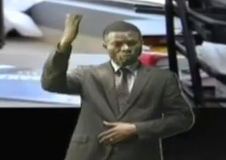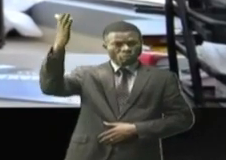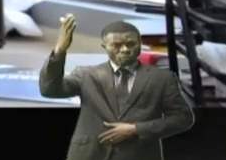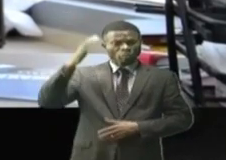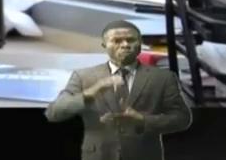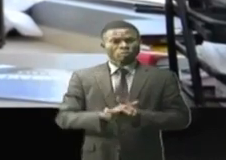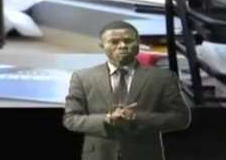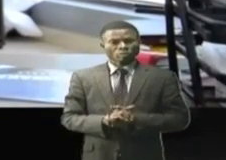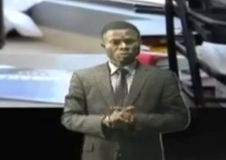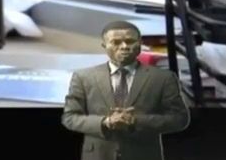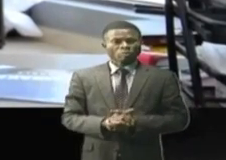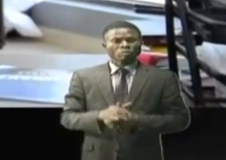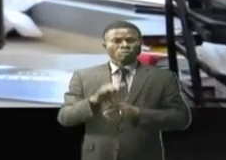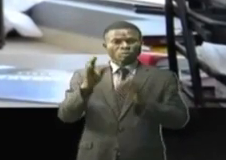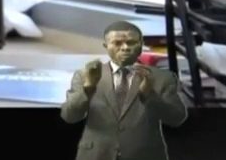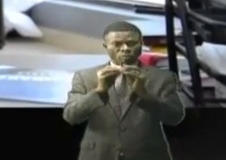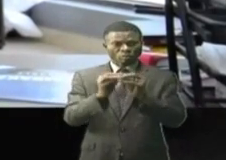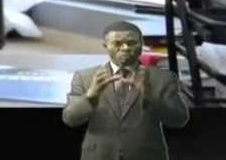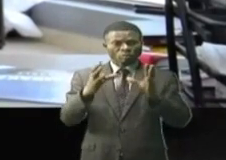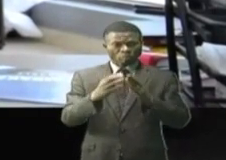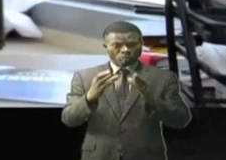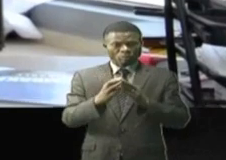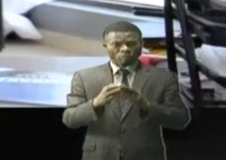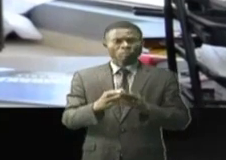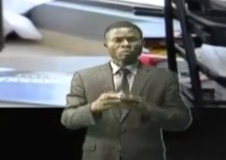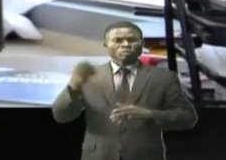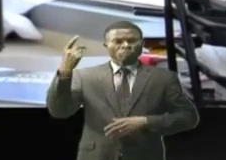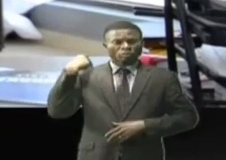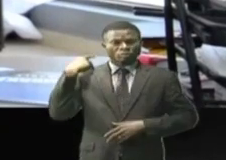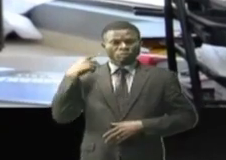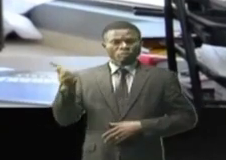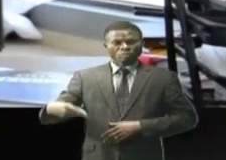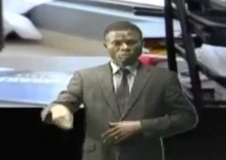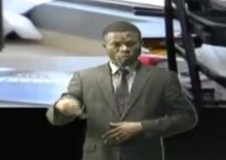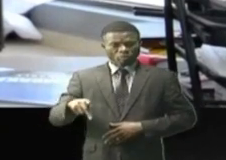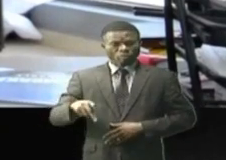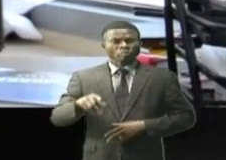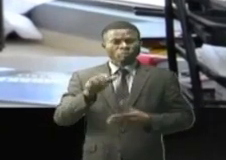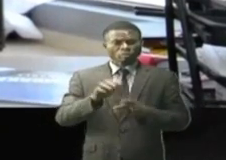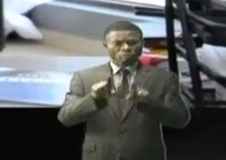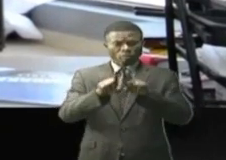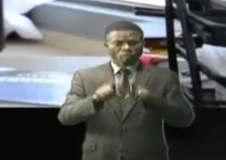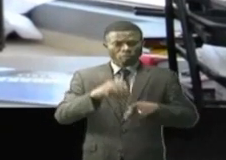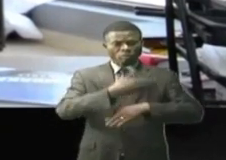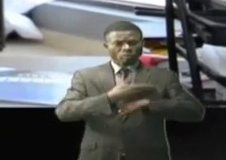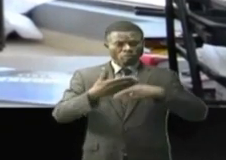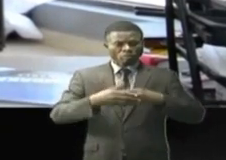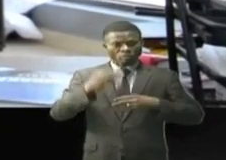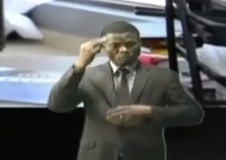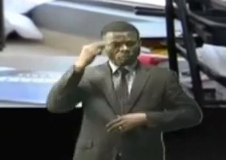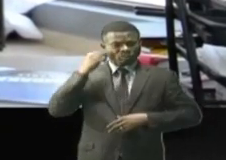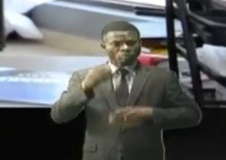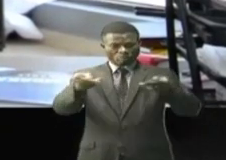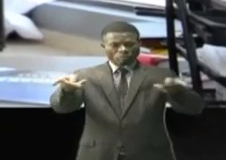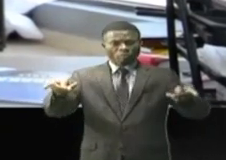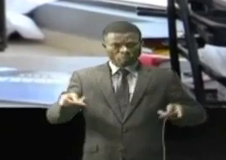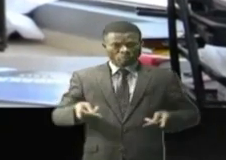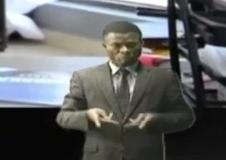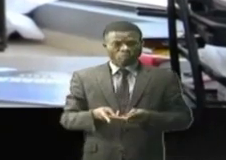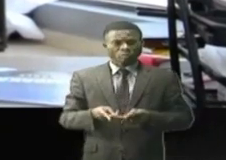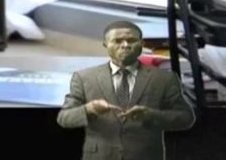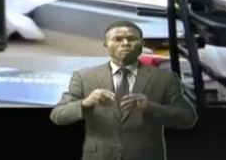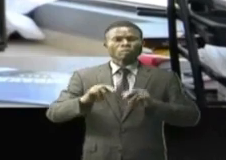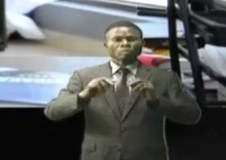réuni quelques membres de l'exécutif provincial, notamment le ministre des ITPR, la ministre de l'Environnement, le